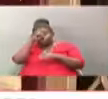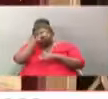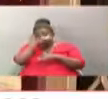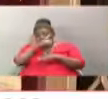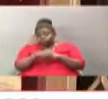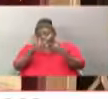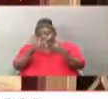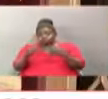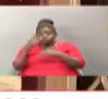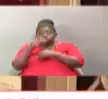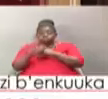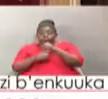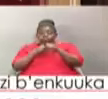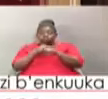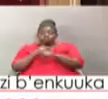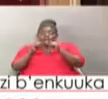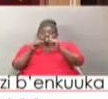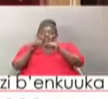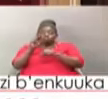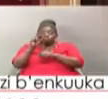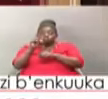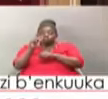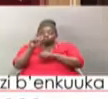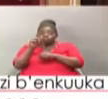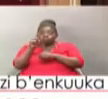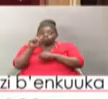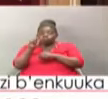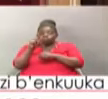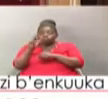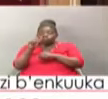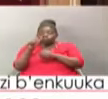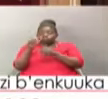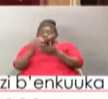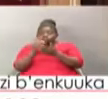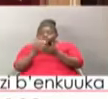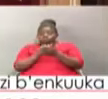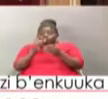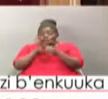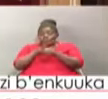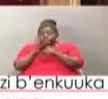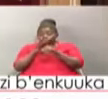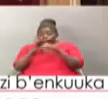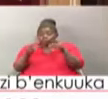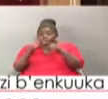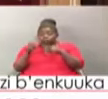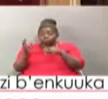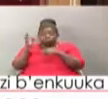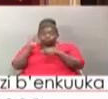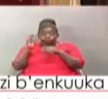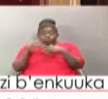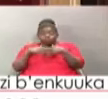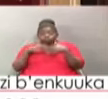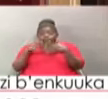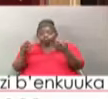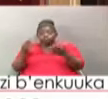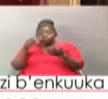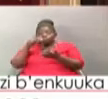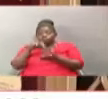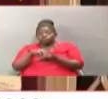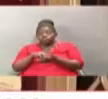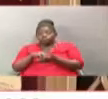Tumaze emyaka ebiri nga tetugenda mu nkuuka olwa COVID-19, era bwe twawulidde nti egguse ne